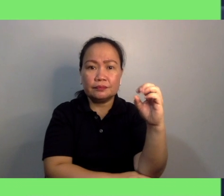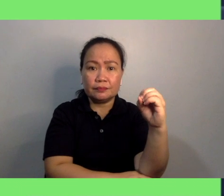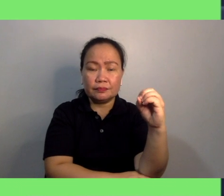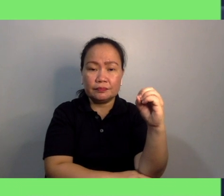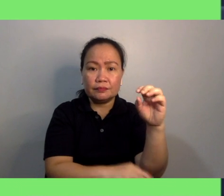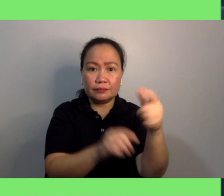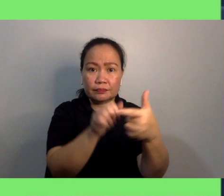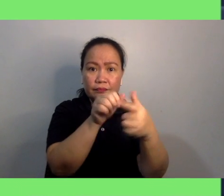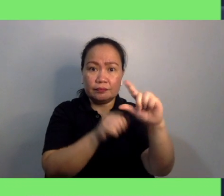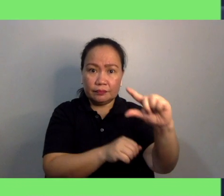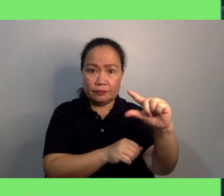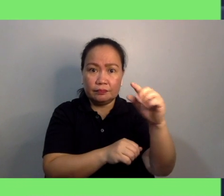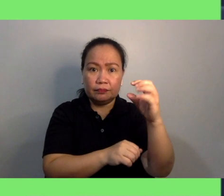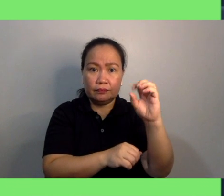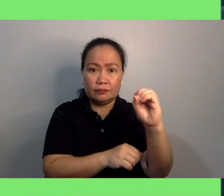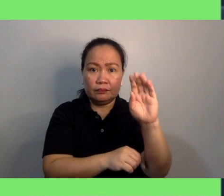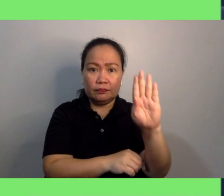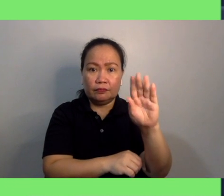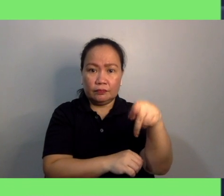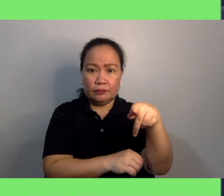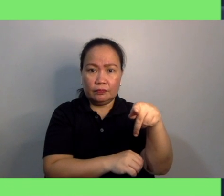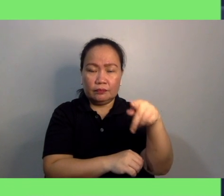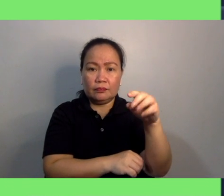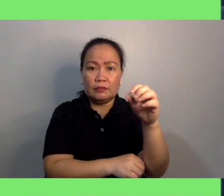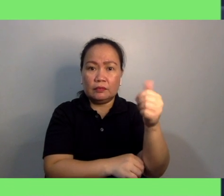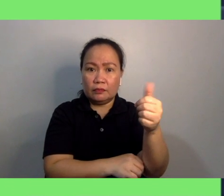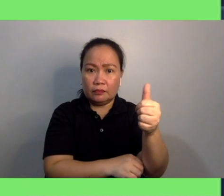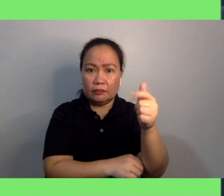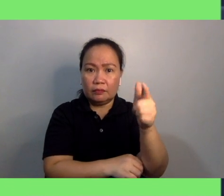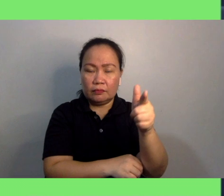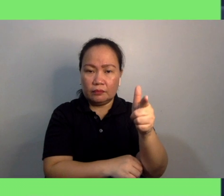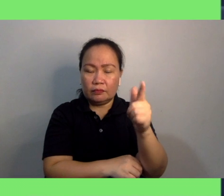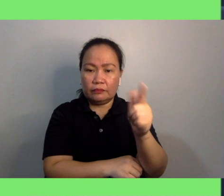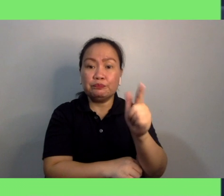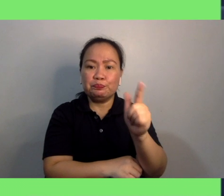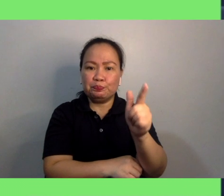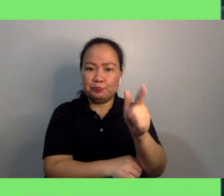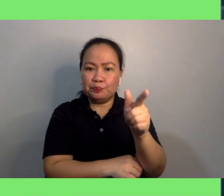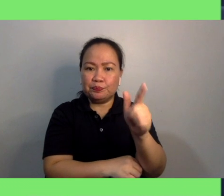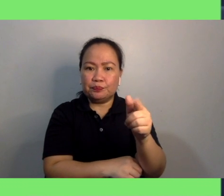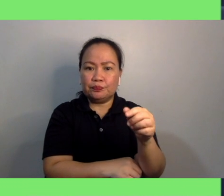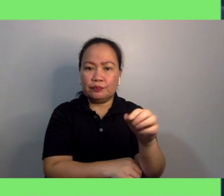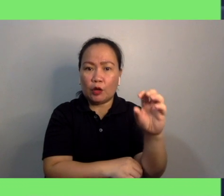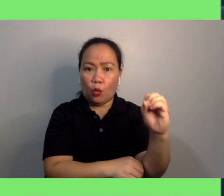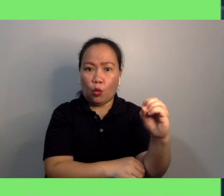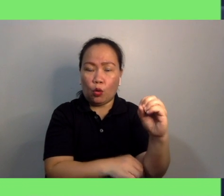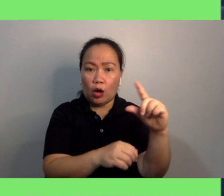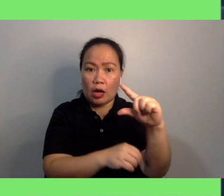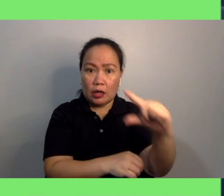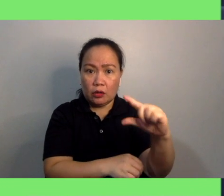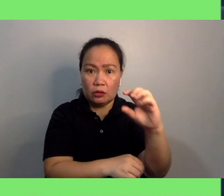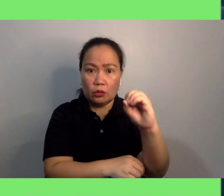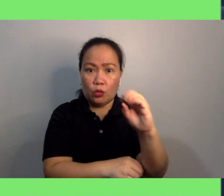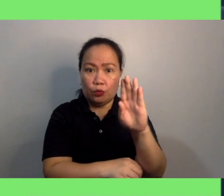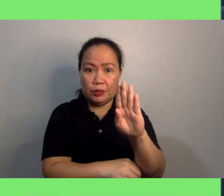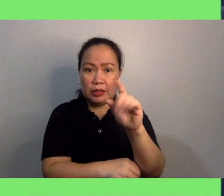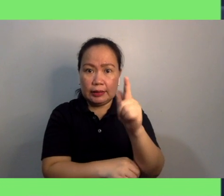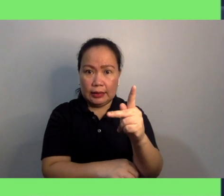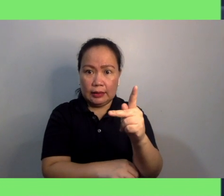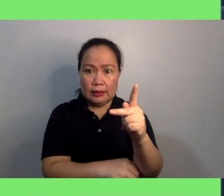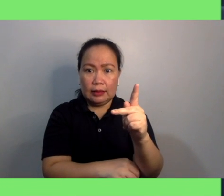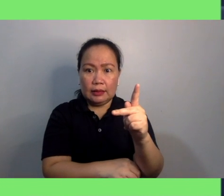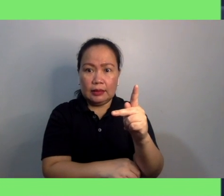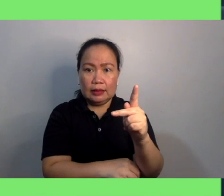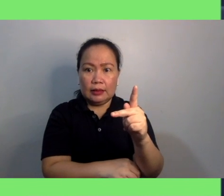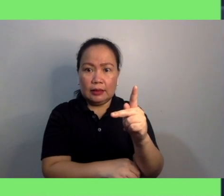OBP. So this is your angle OBP, so 10, 20 degrees. Angle OBK. So this is your